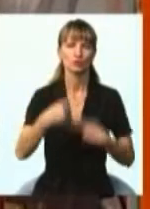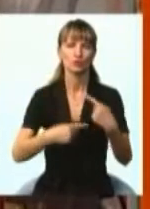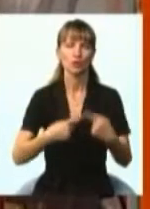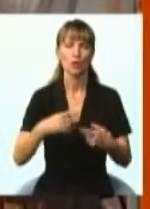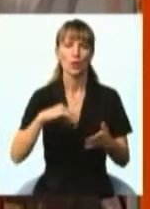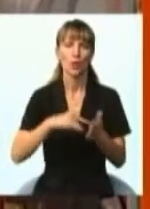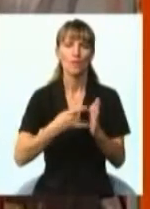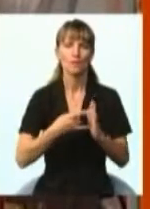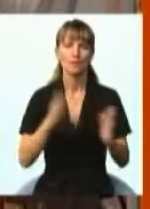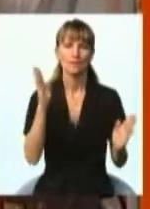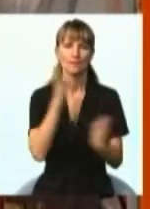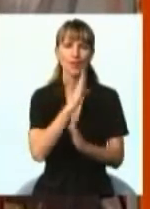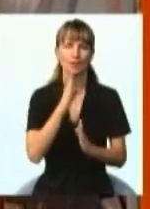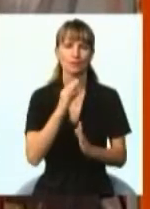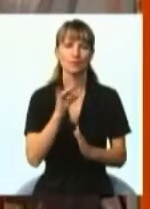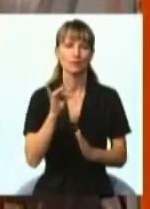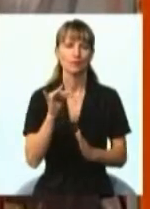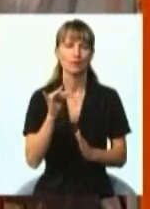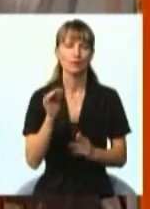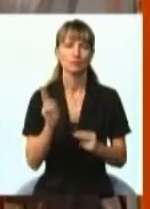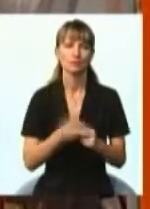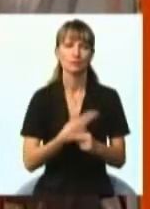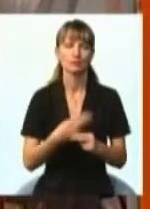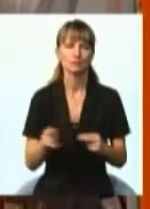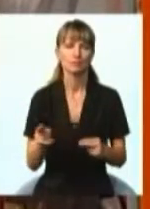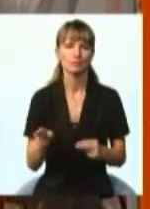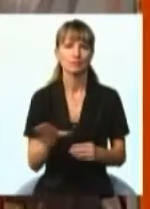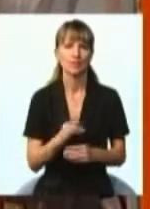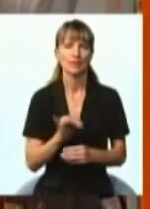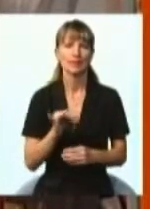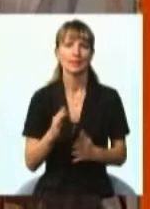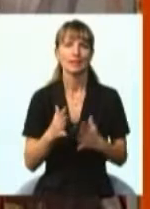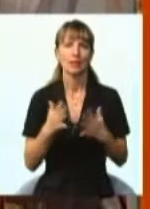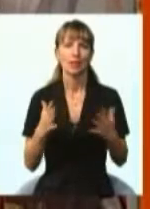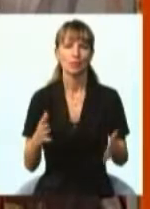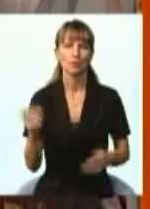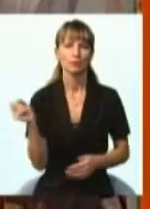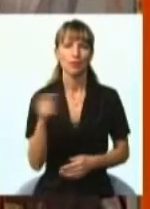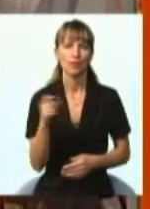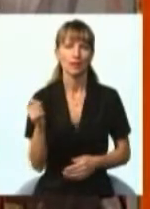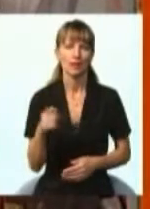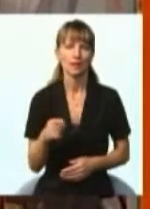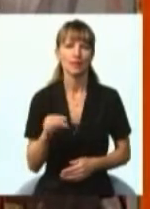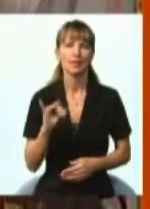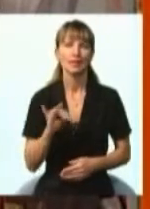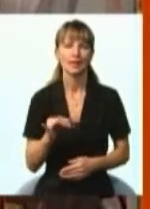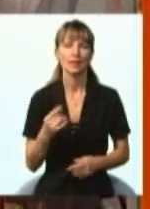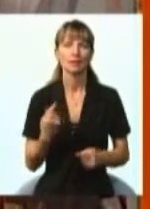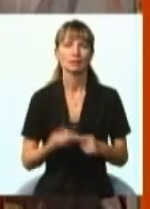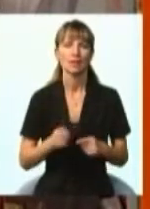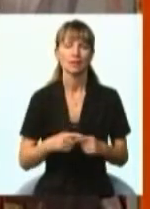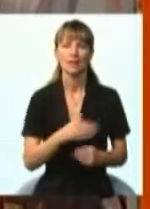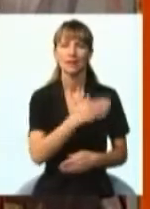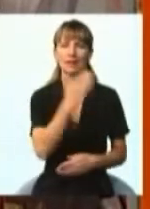товстий шар повітря, розбризкуються всі кольори сонячного спектра, але найбільше саме його блакитно. Тому